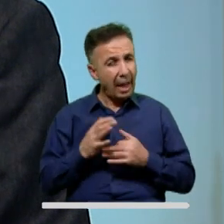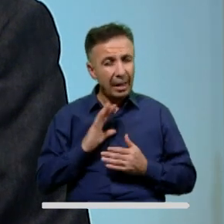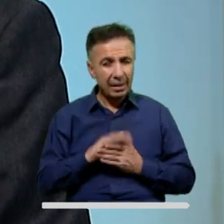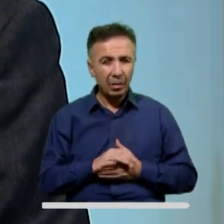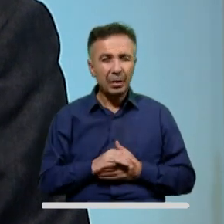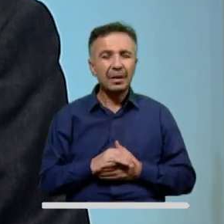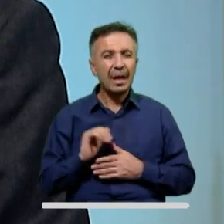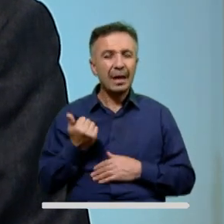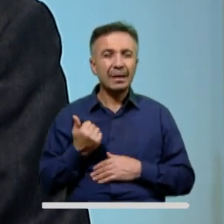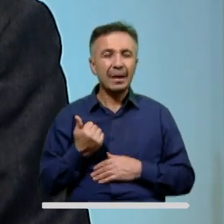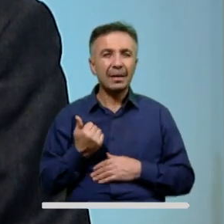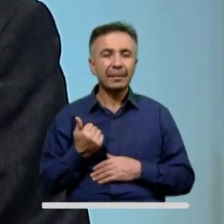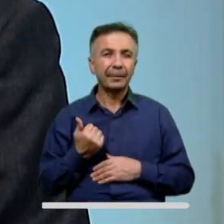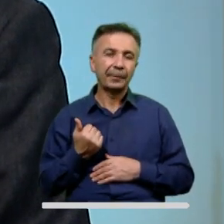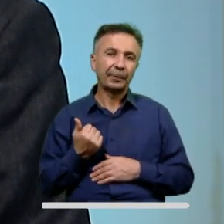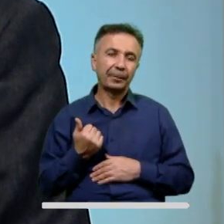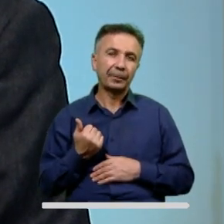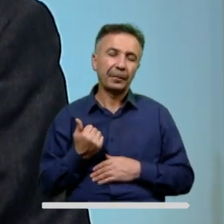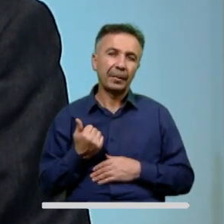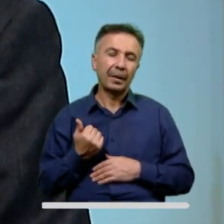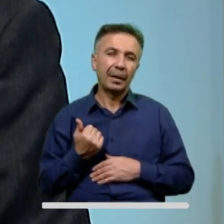değeri üzerinden cebindeki para gibi düşünsün.